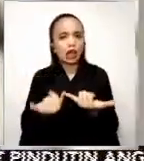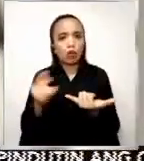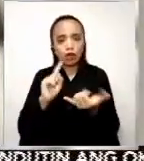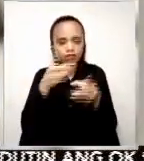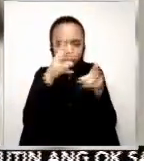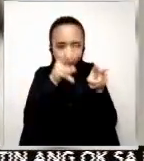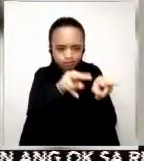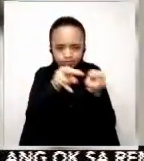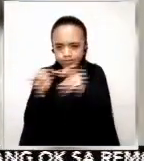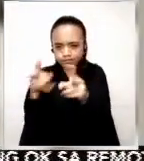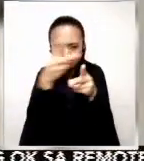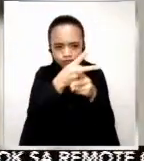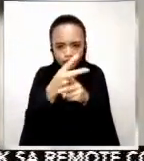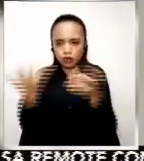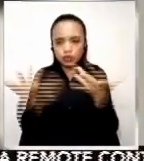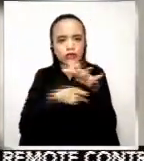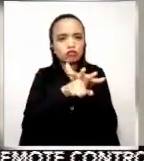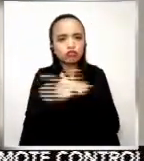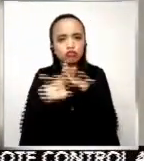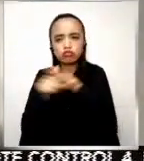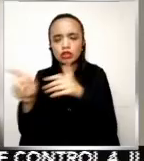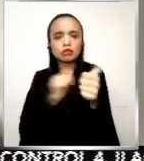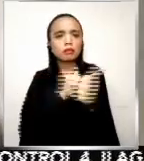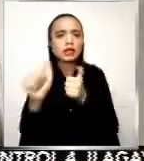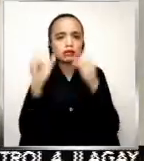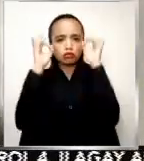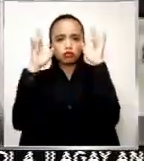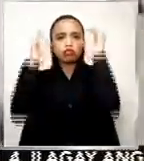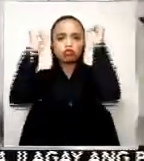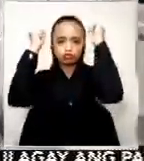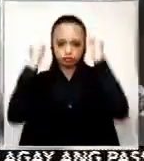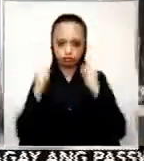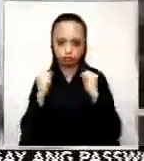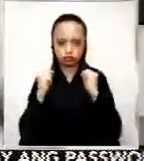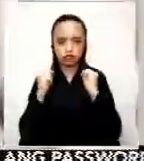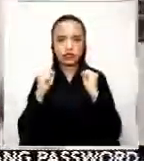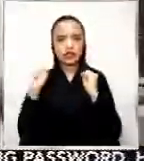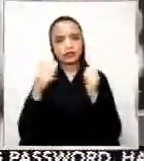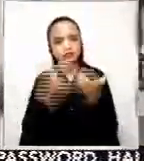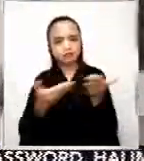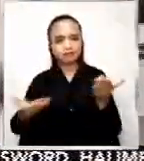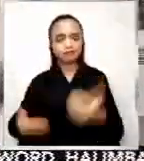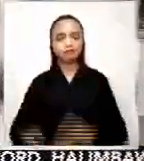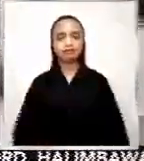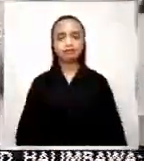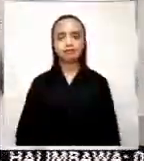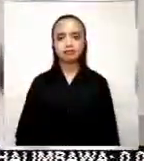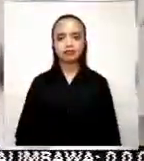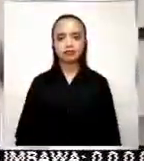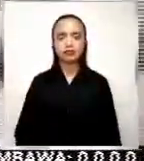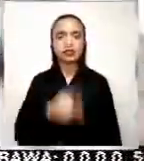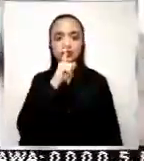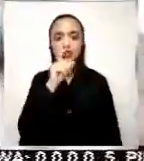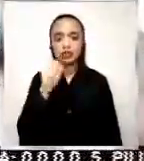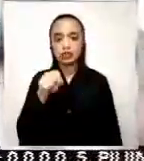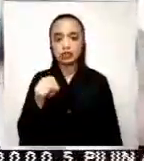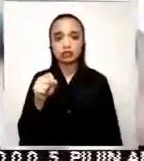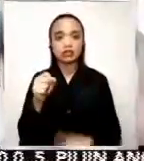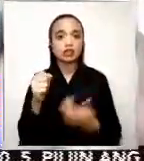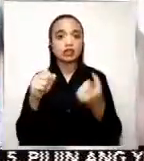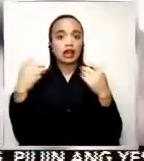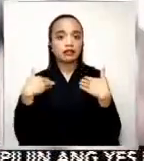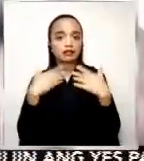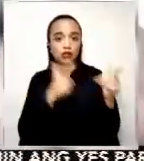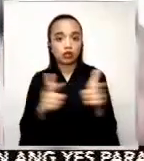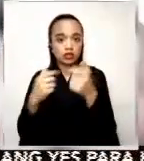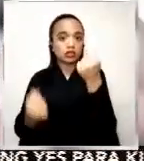pwedeng lusutan o daanan ng mga terorista at ng mga gamit nito. They rely heavily on logistics and support system, ano? Ng